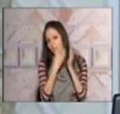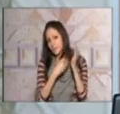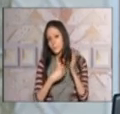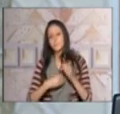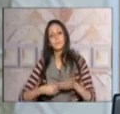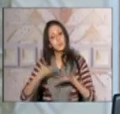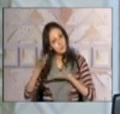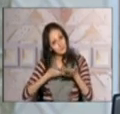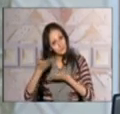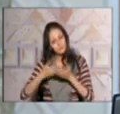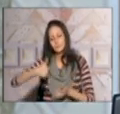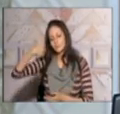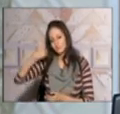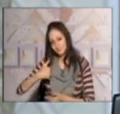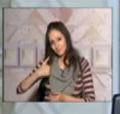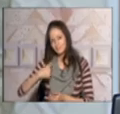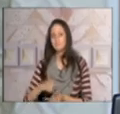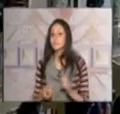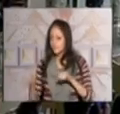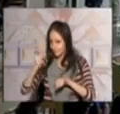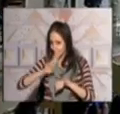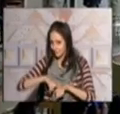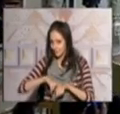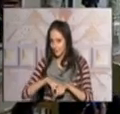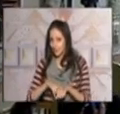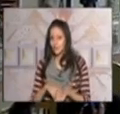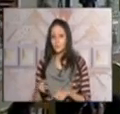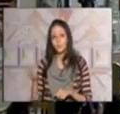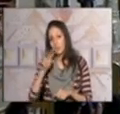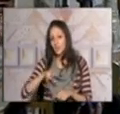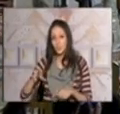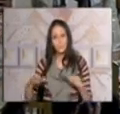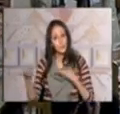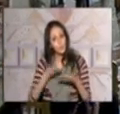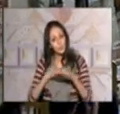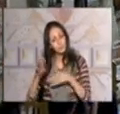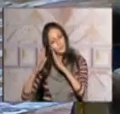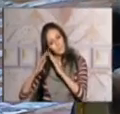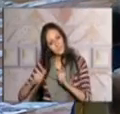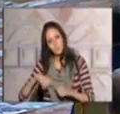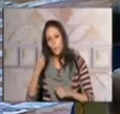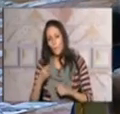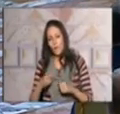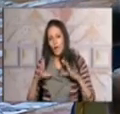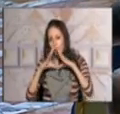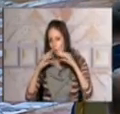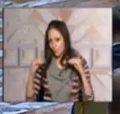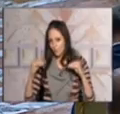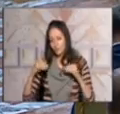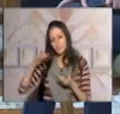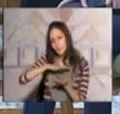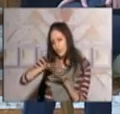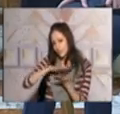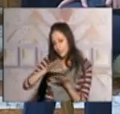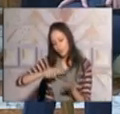وزيادة الاستثمارات البينية، فضلا عن التشاور والتباحث بين مصر ورومانيا بشأن مختلف القضايا